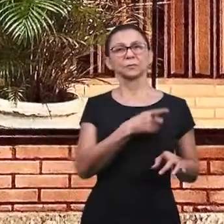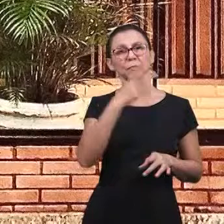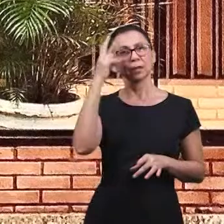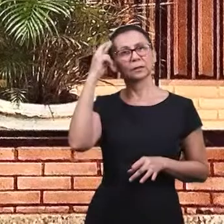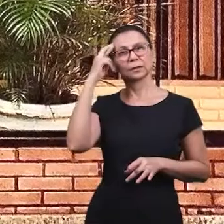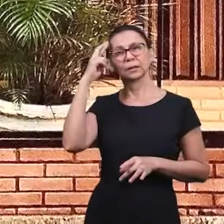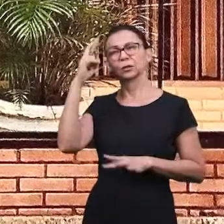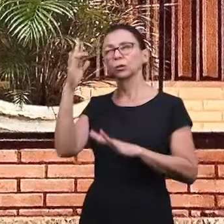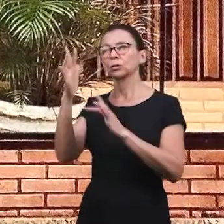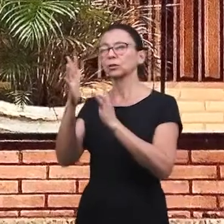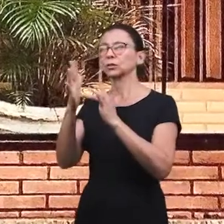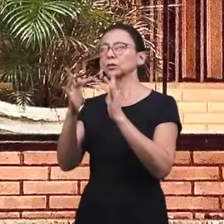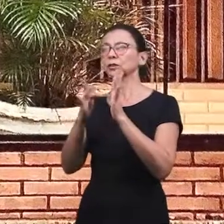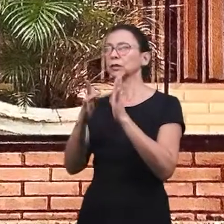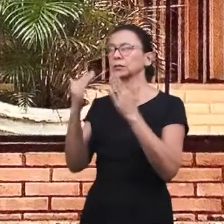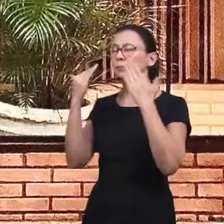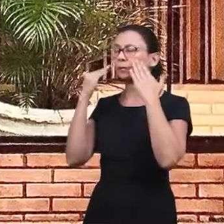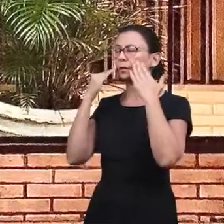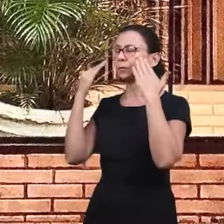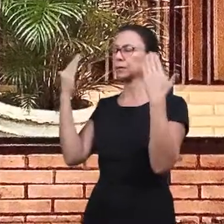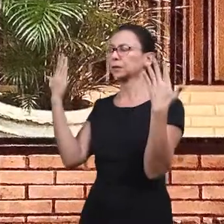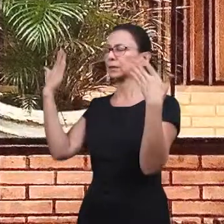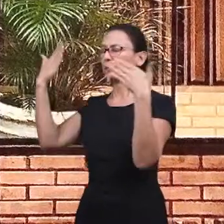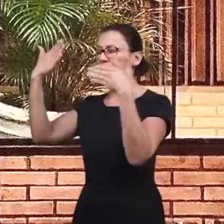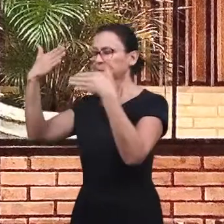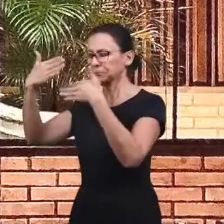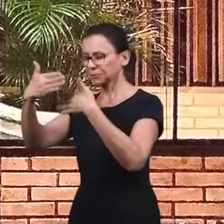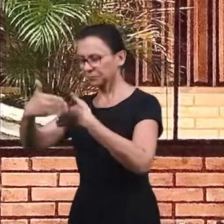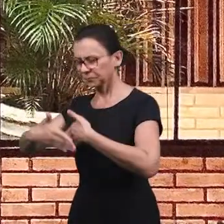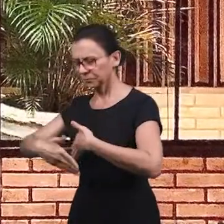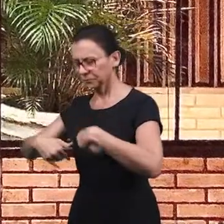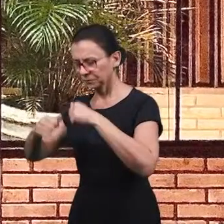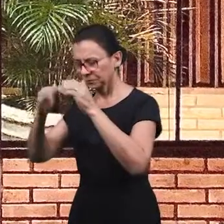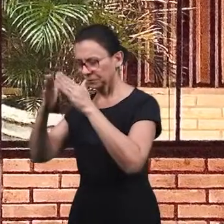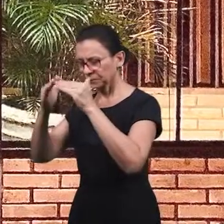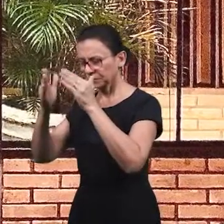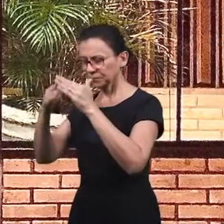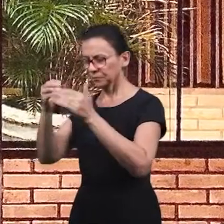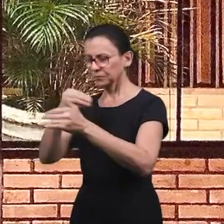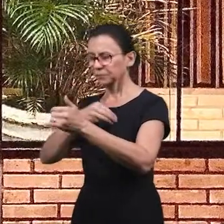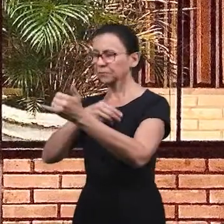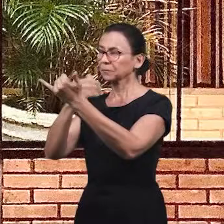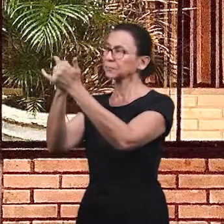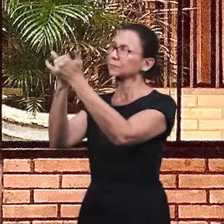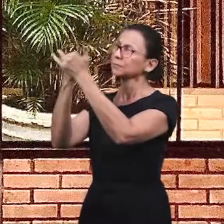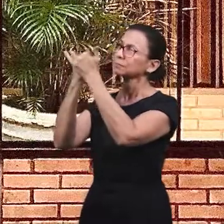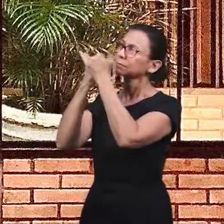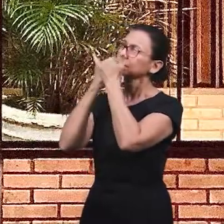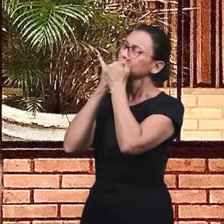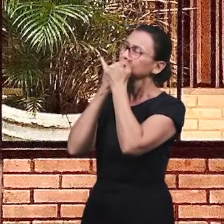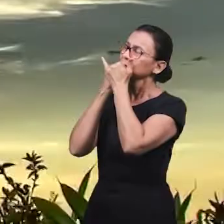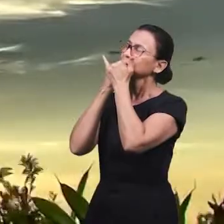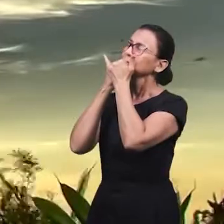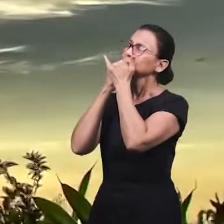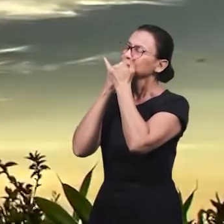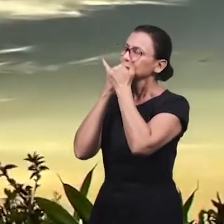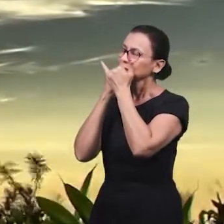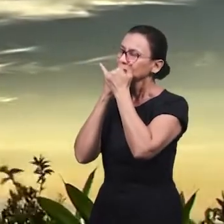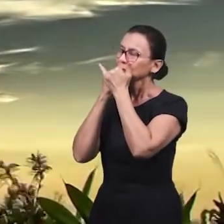Господь Иисус, к Тебе я прихожу и молю Тебя о прощении